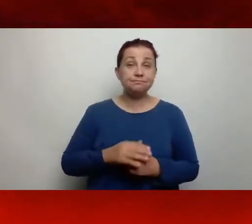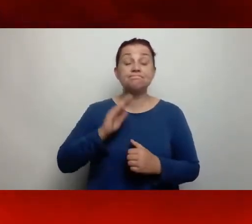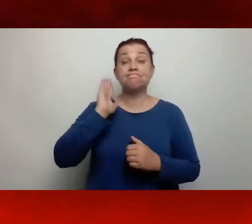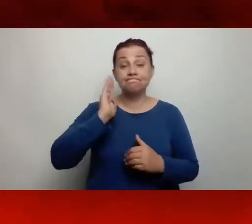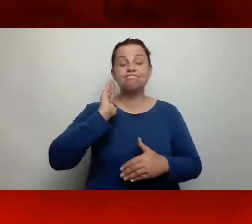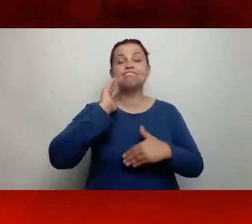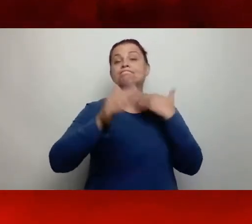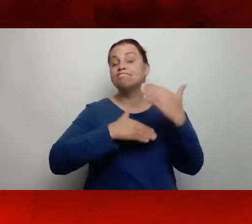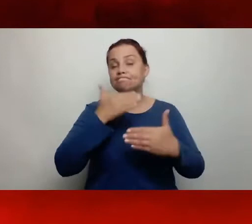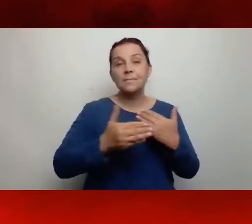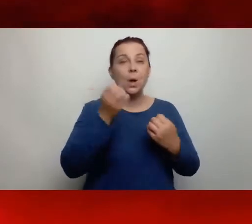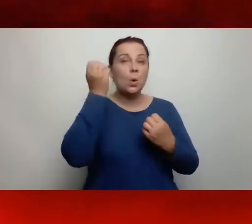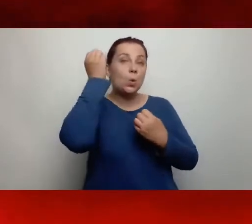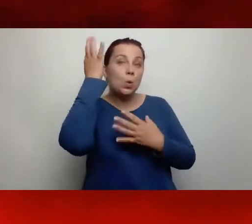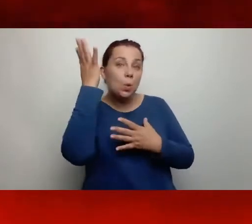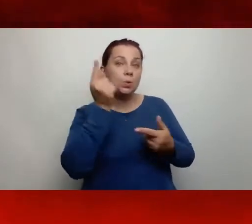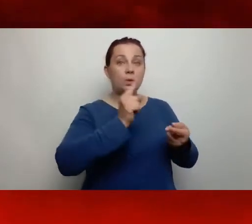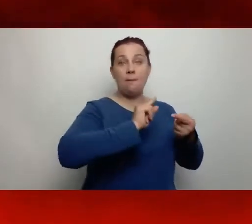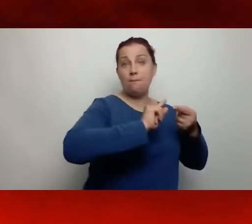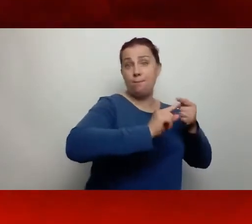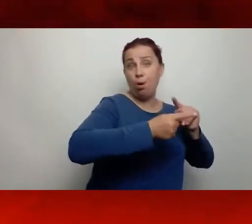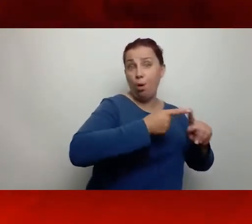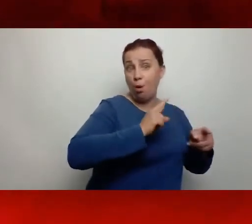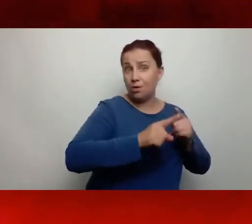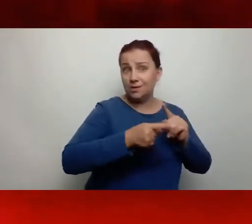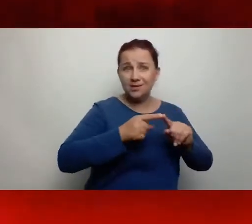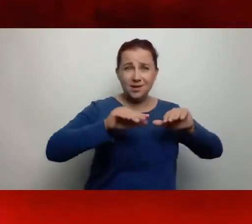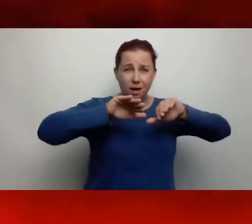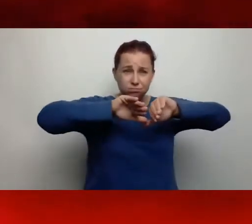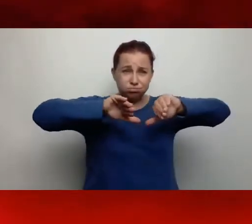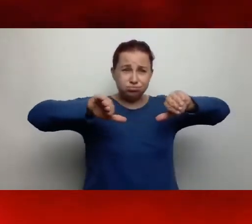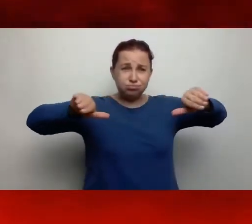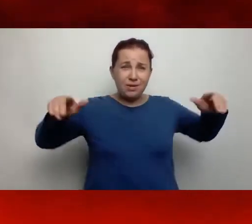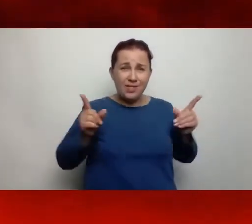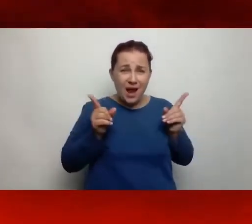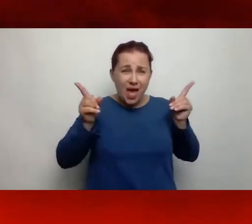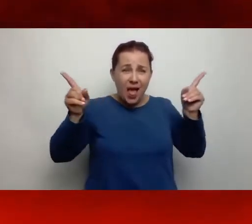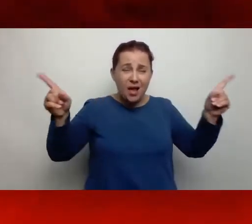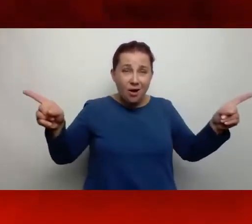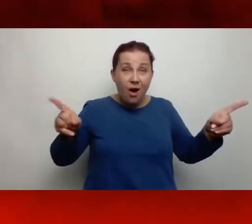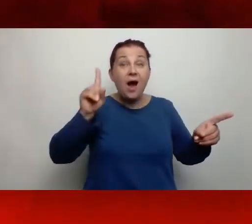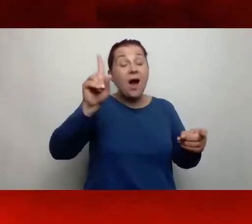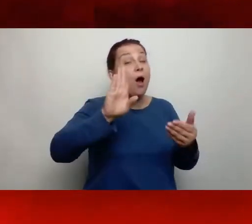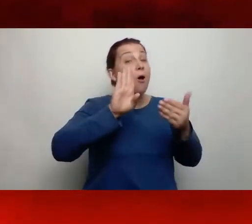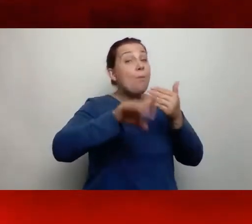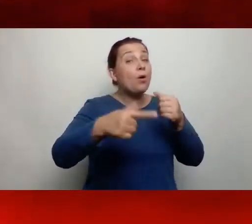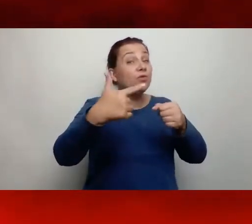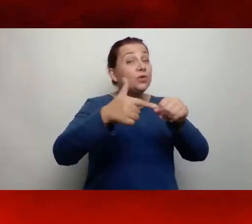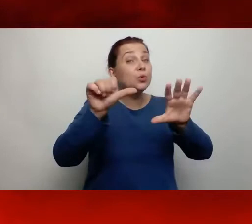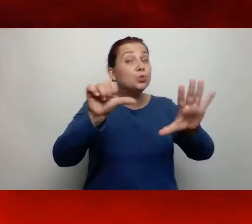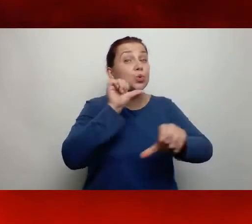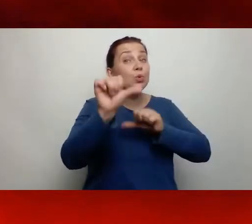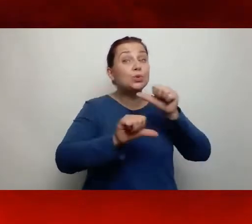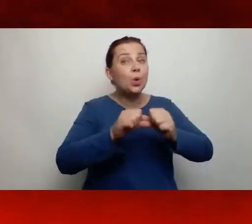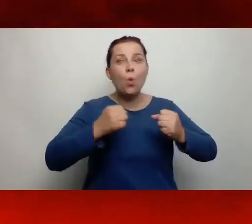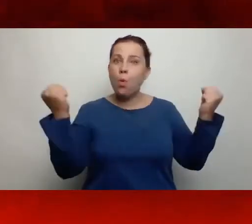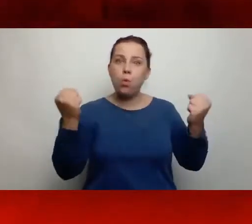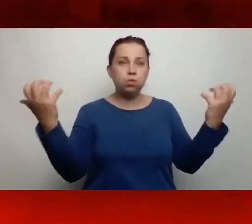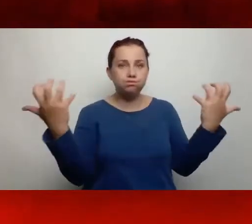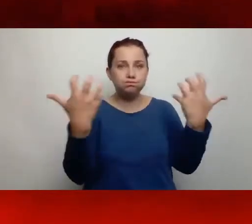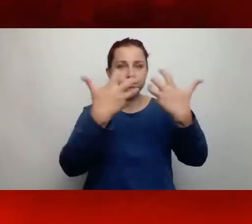drogi kulturalne i polityczne są sobie odległe, natomiast po 26 roku bardzo mocno się zaczynają